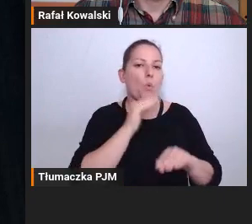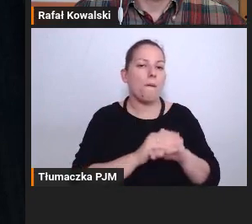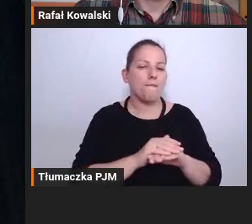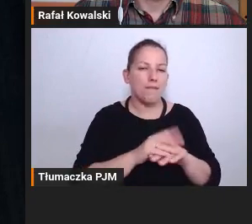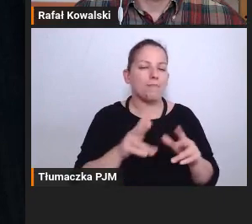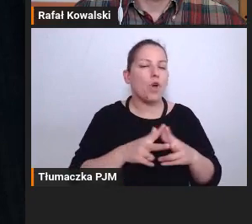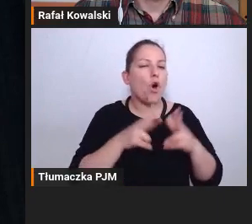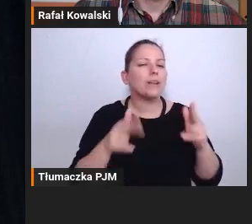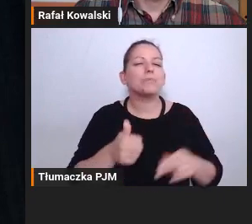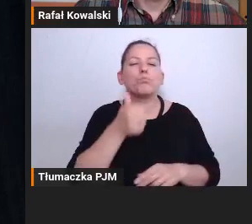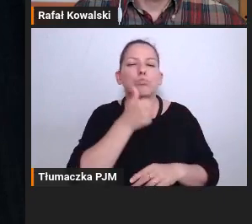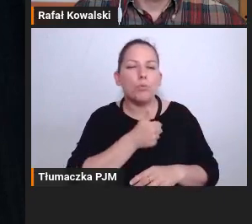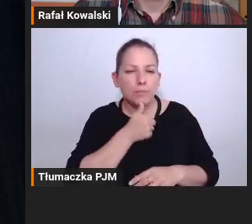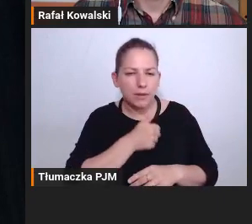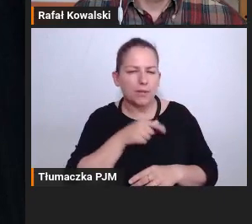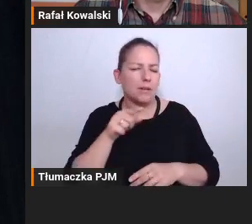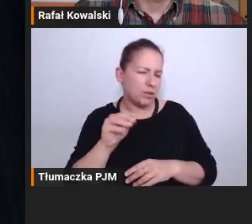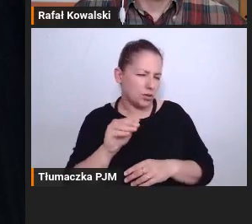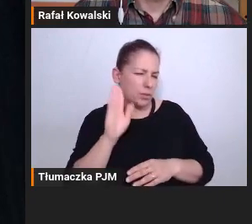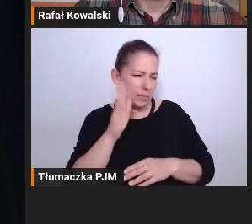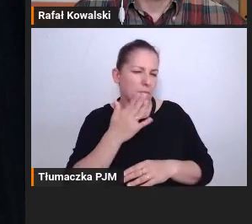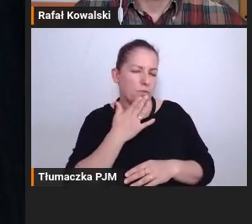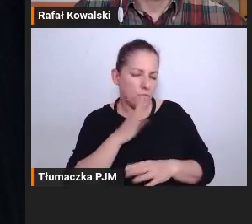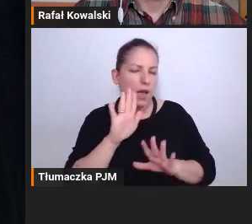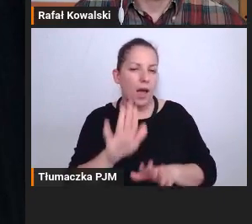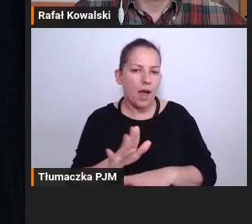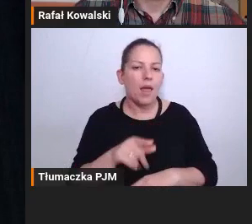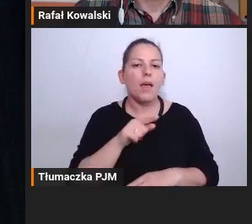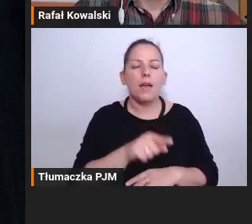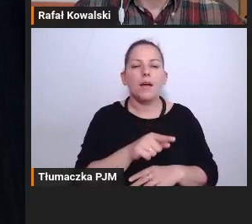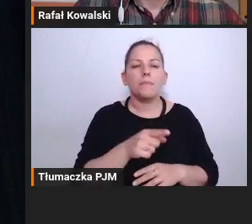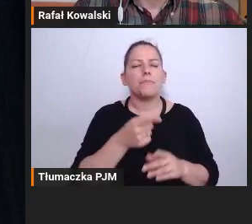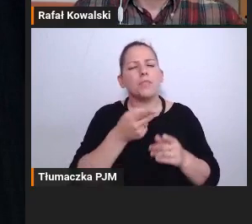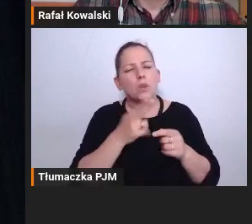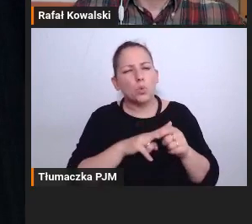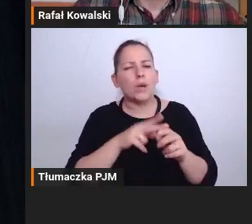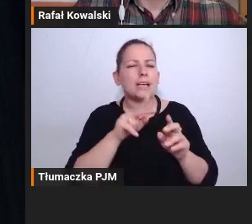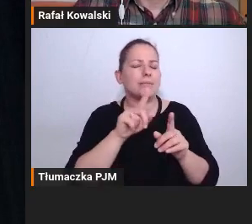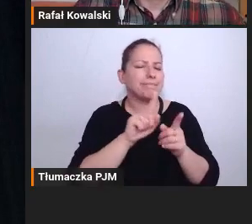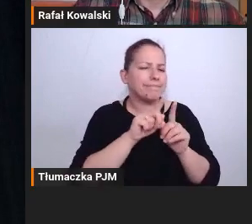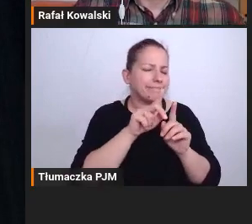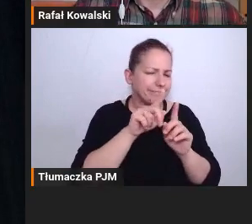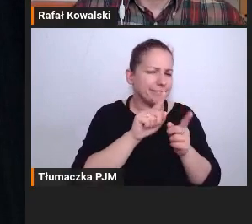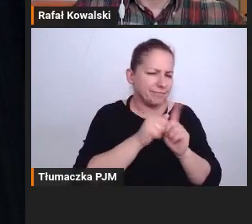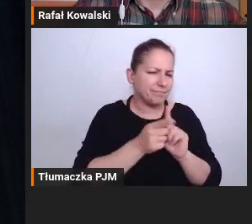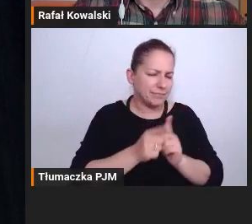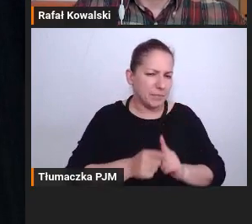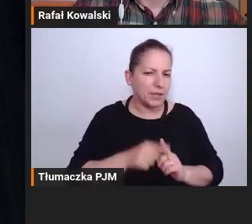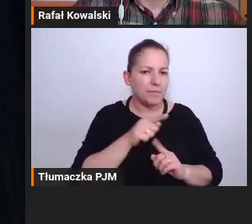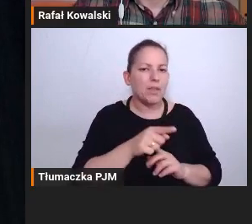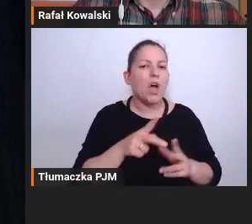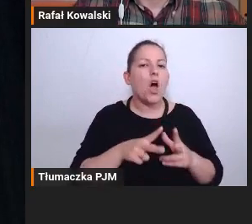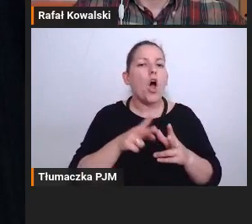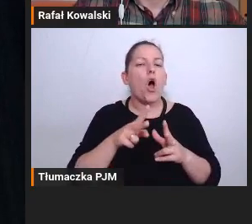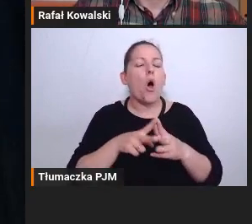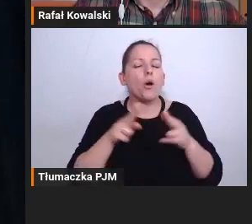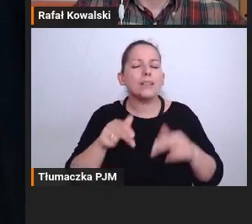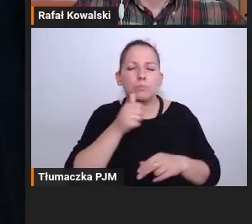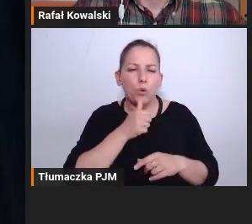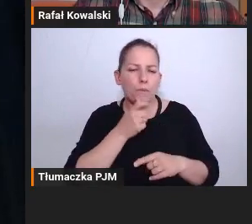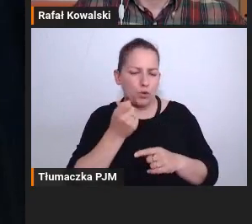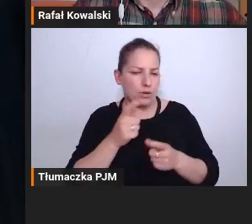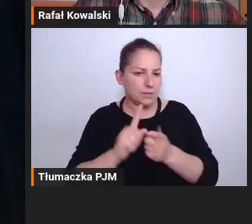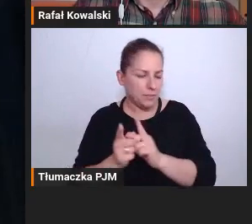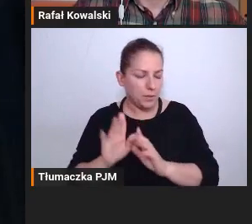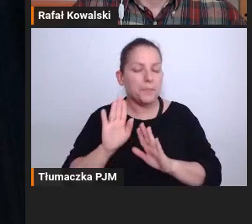okres próbny. Pewnie jeszcze będziemy o tym mówić, ale generalnie zmieniły się pewne zasady dotyczące umów zawieranych na okres próbny. I w